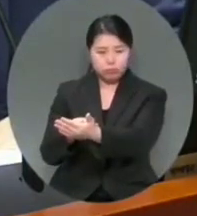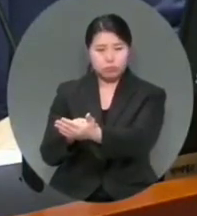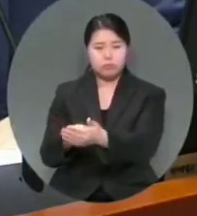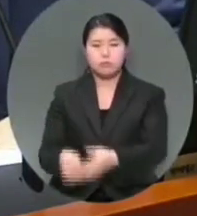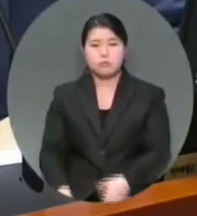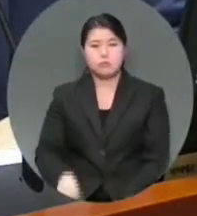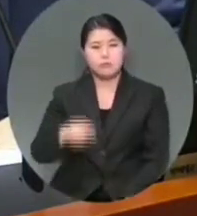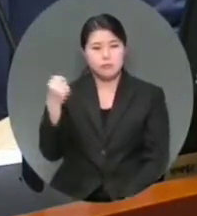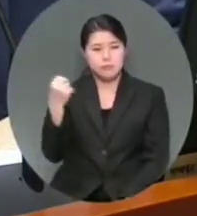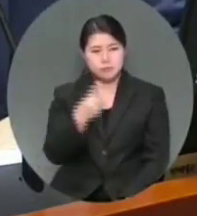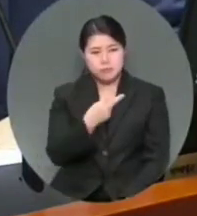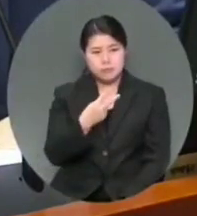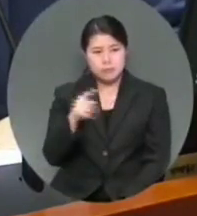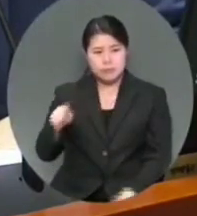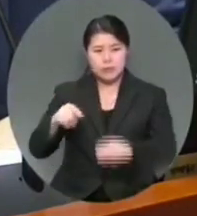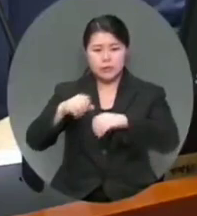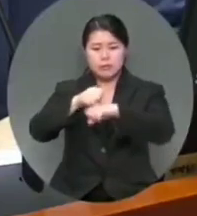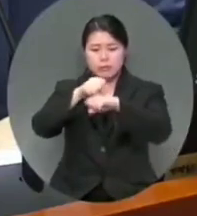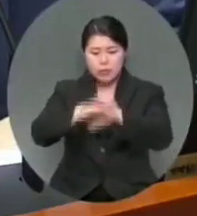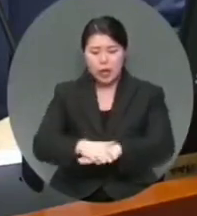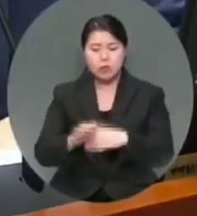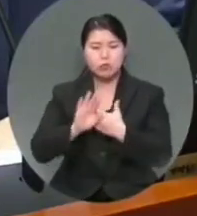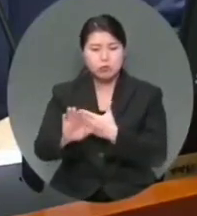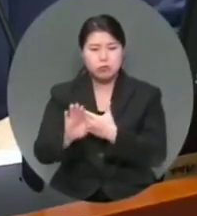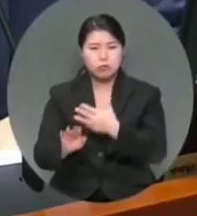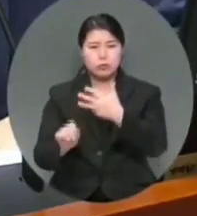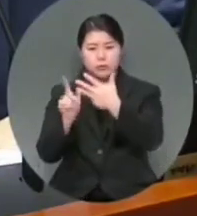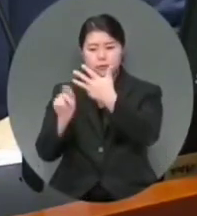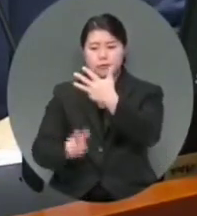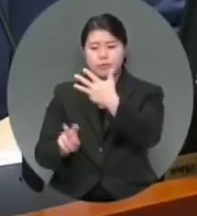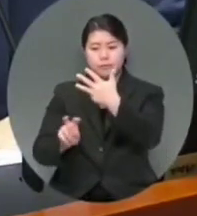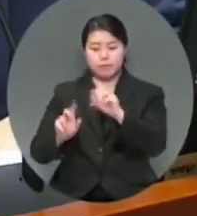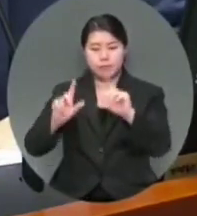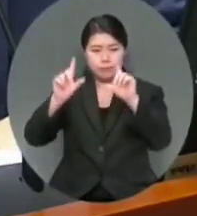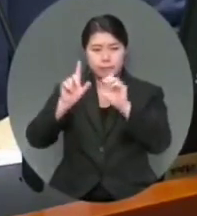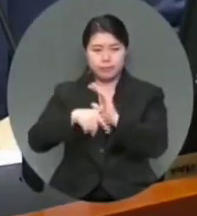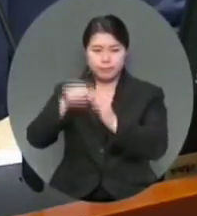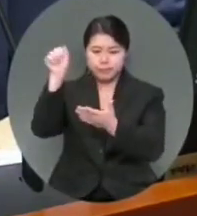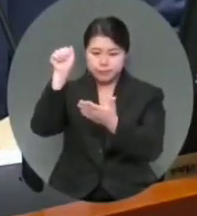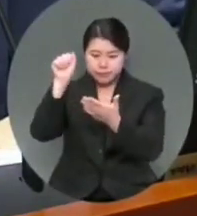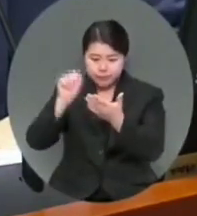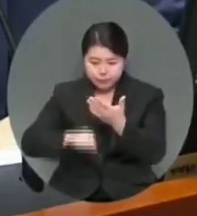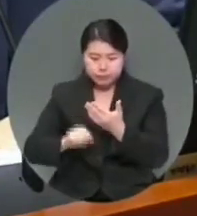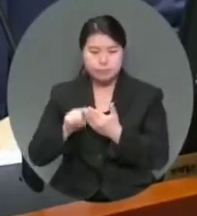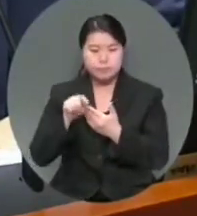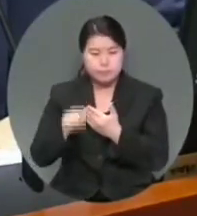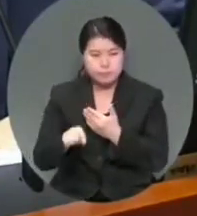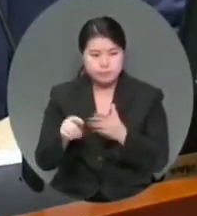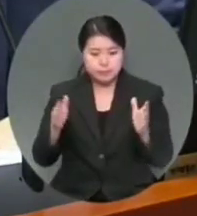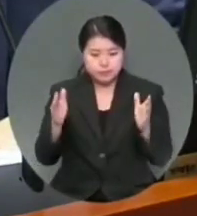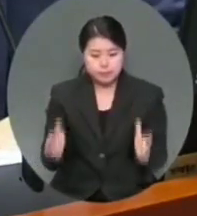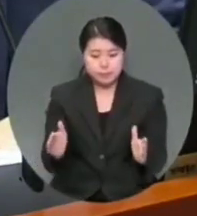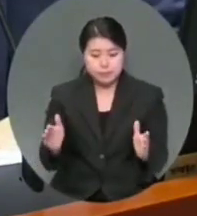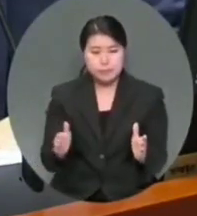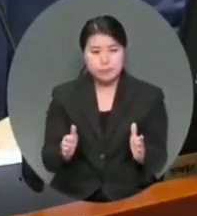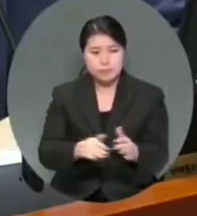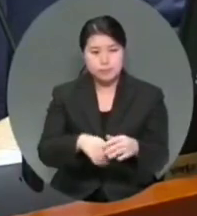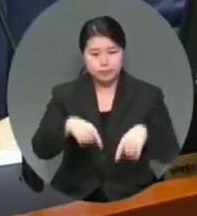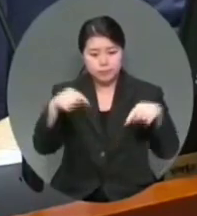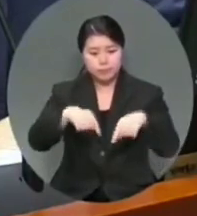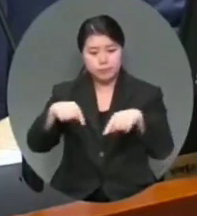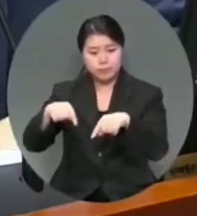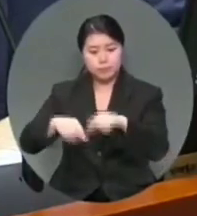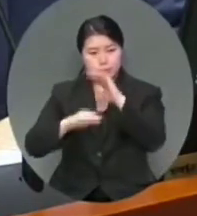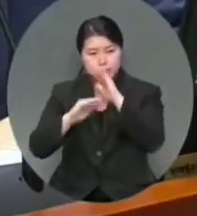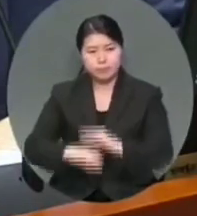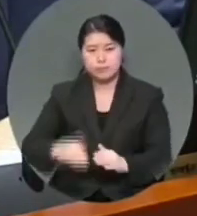그리고 그게 엎어지고 나서 8월 20일 날 최종 국가심 통과되기 그 사이에 각 부처와 협의했던 그 협의 사항들을